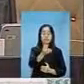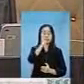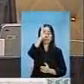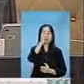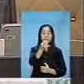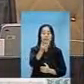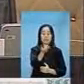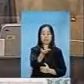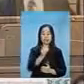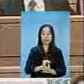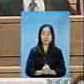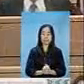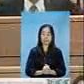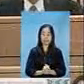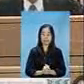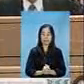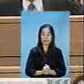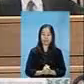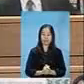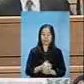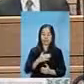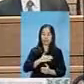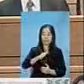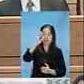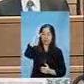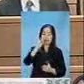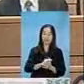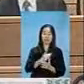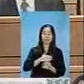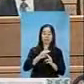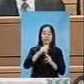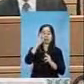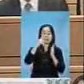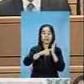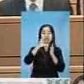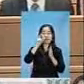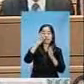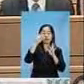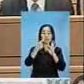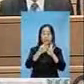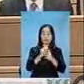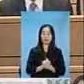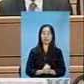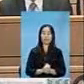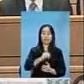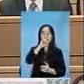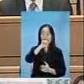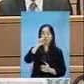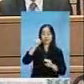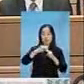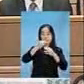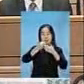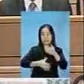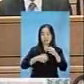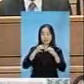จฉัยครับเชิญ ครับท่านประธานที่เคารพกระผมนายวชระเพชรทองสมาชิกสภาผู้แทนราษฎรแบบบัญชีร